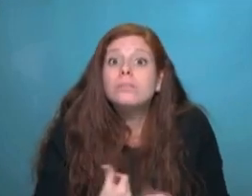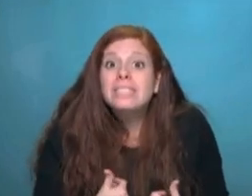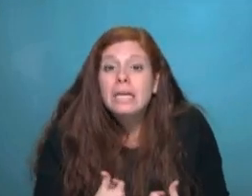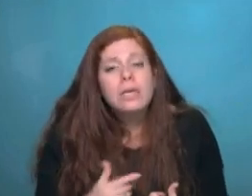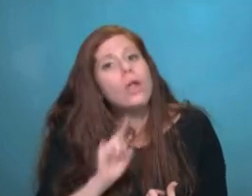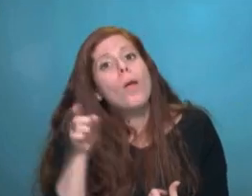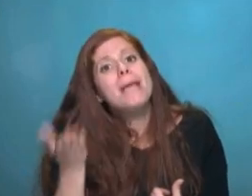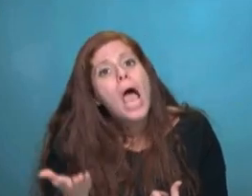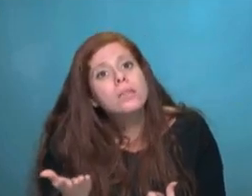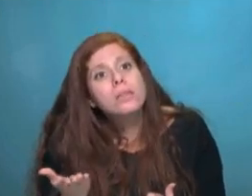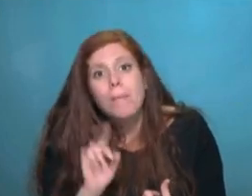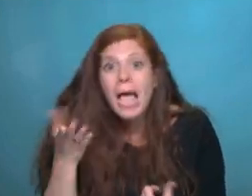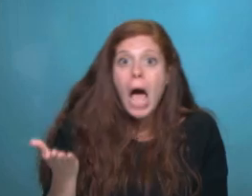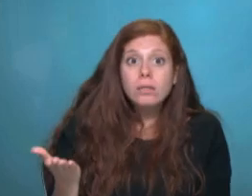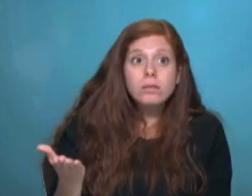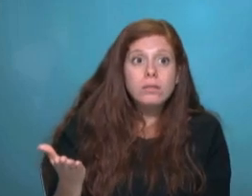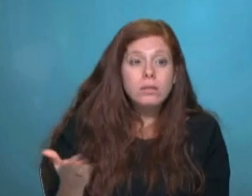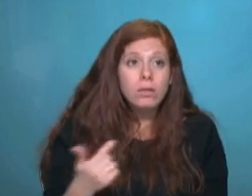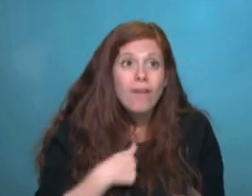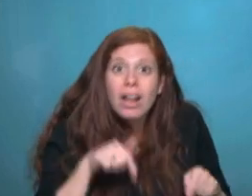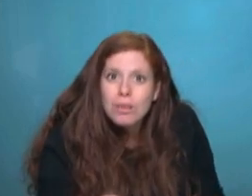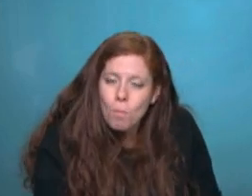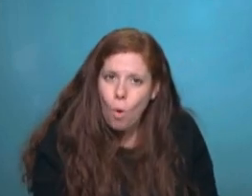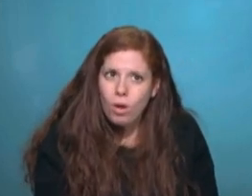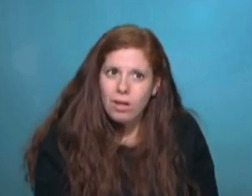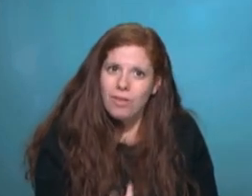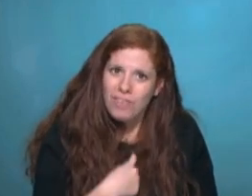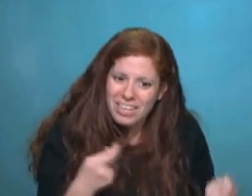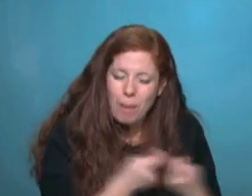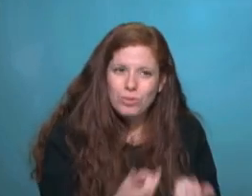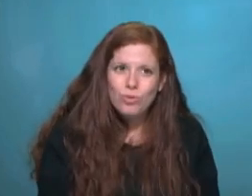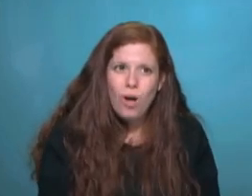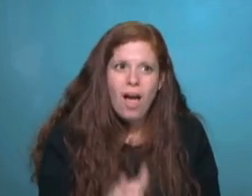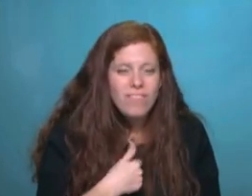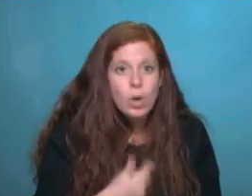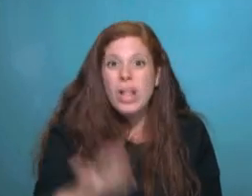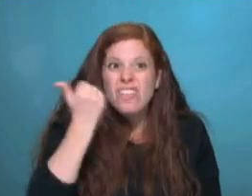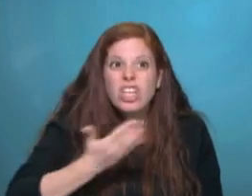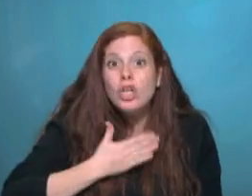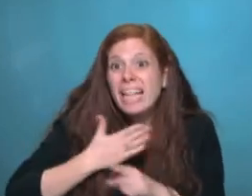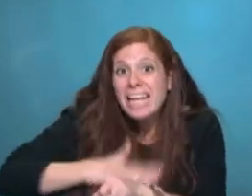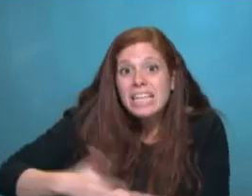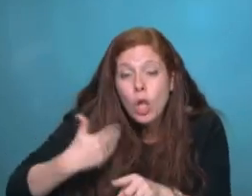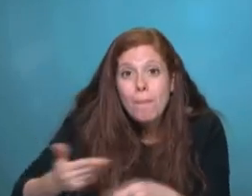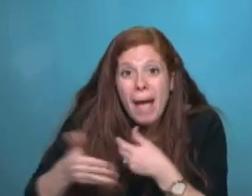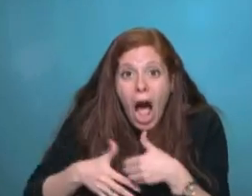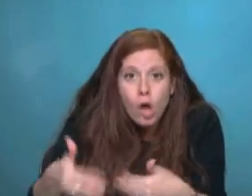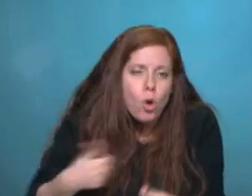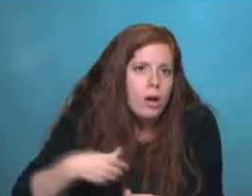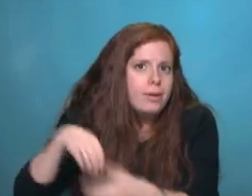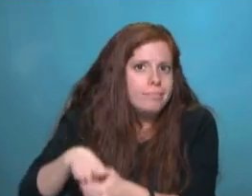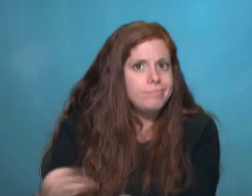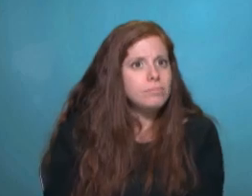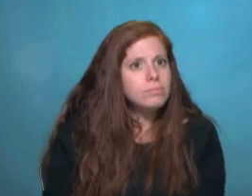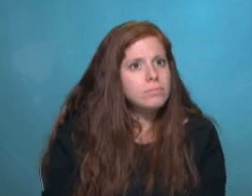את? מי את? אבל אני פה. ואני צד בעניין, והייתי צד בעניין עוד לפני שרצית להיות בהיריון.